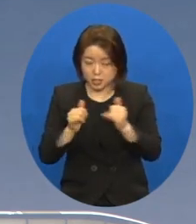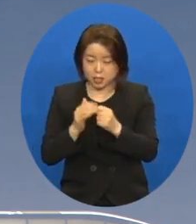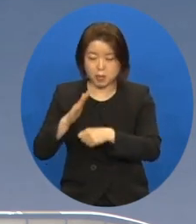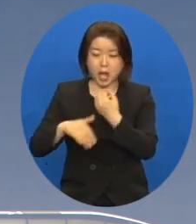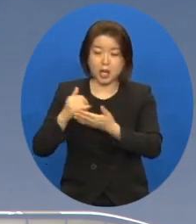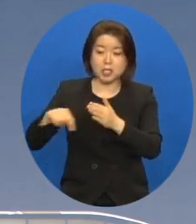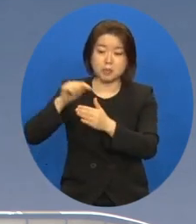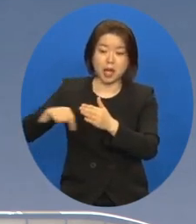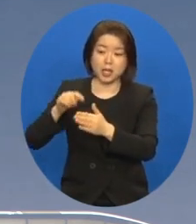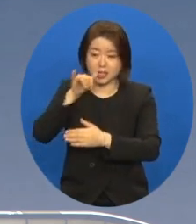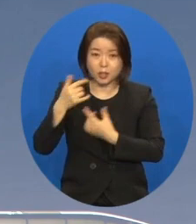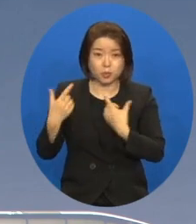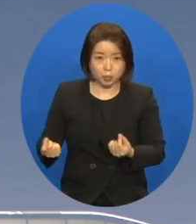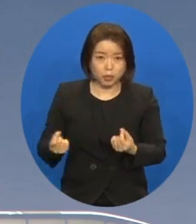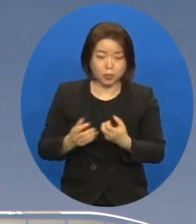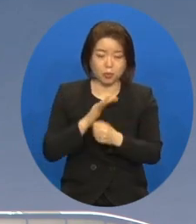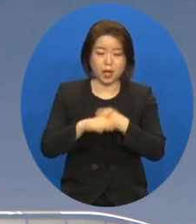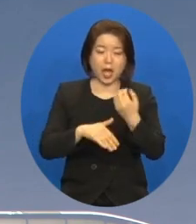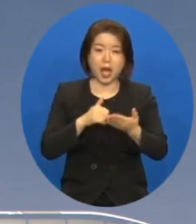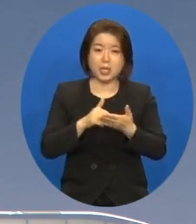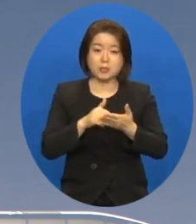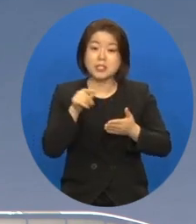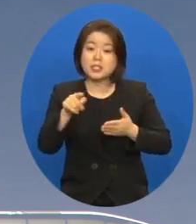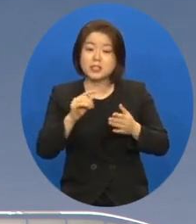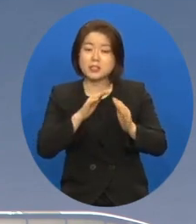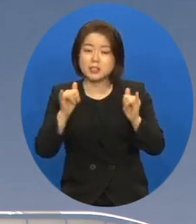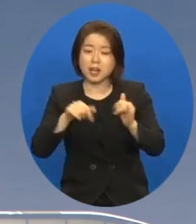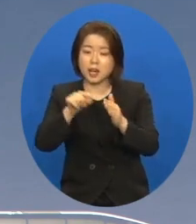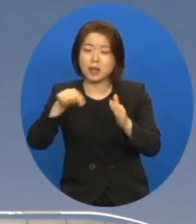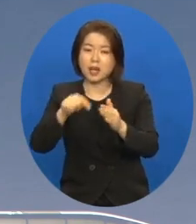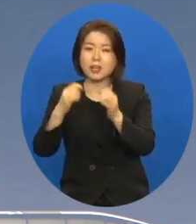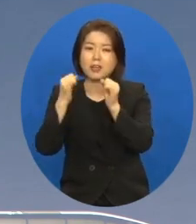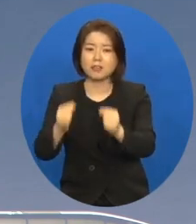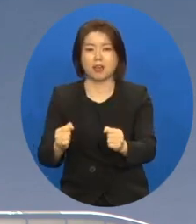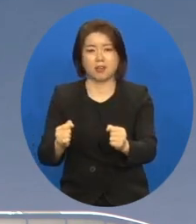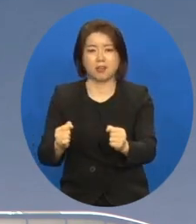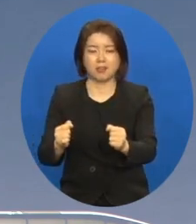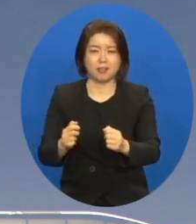안에 있으며 하나님께서 그 사람 안에 계십니다.